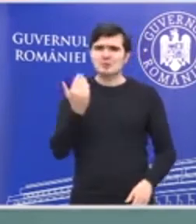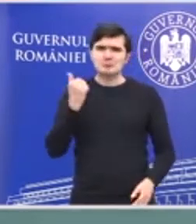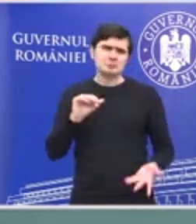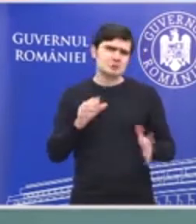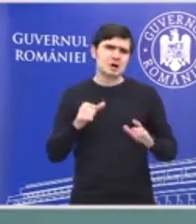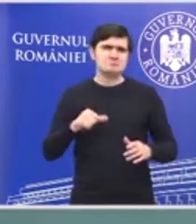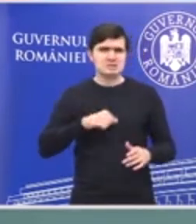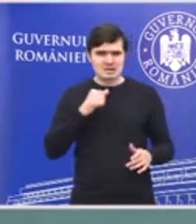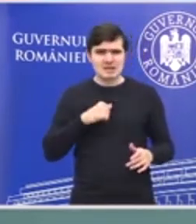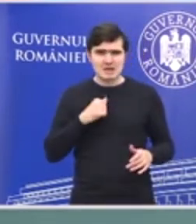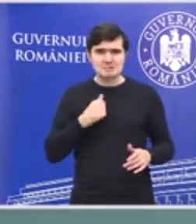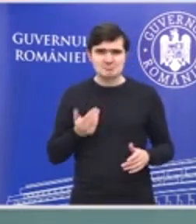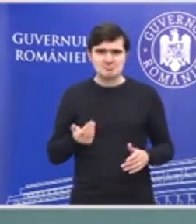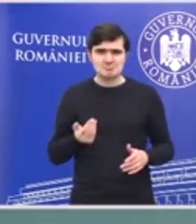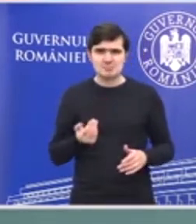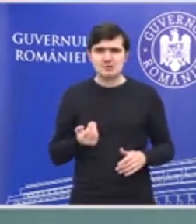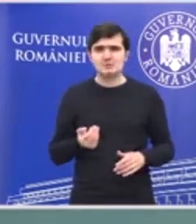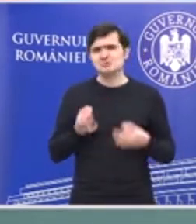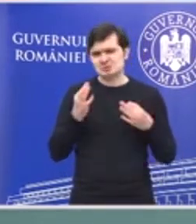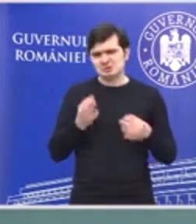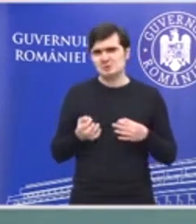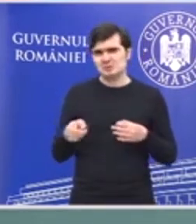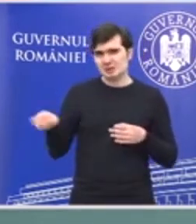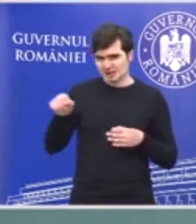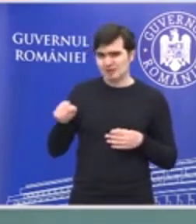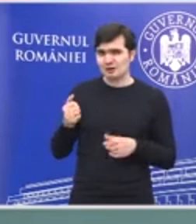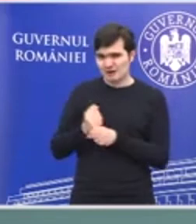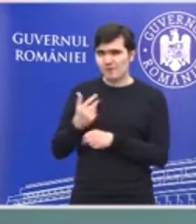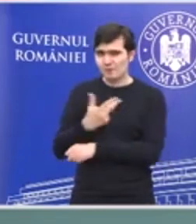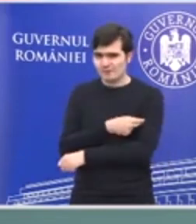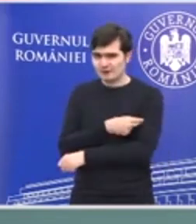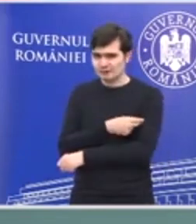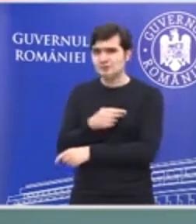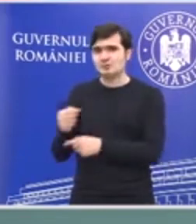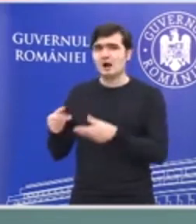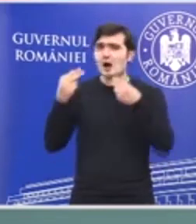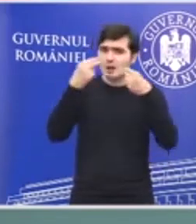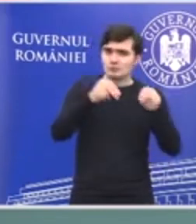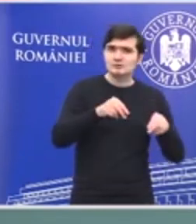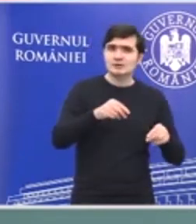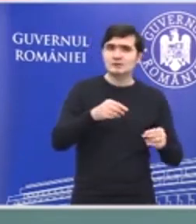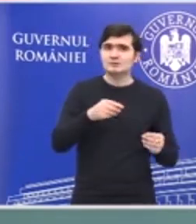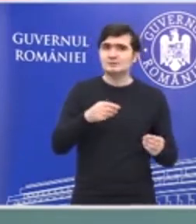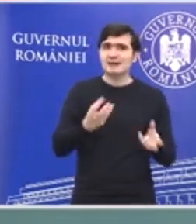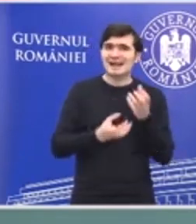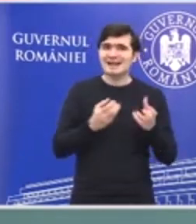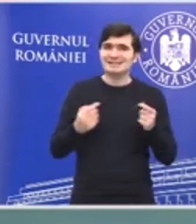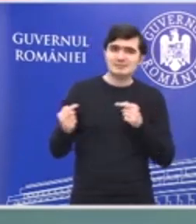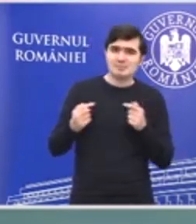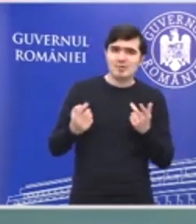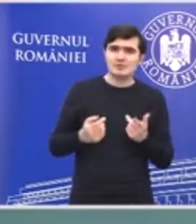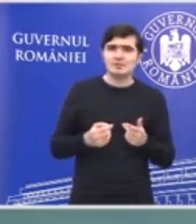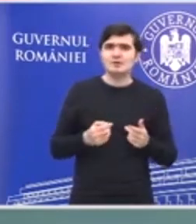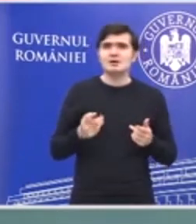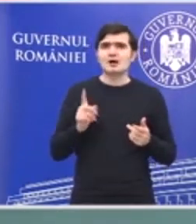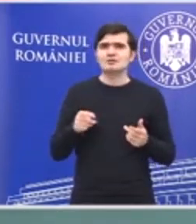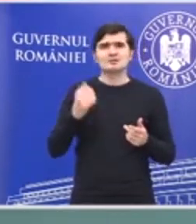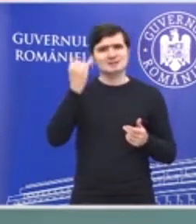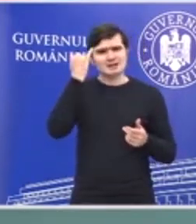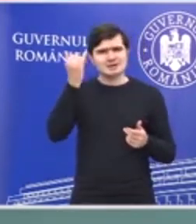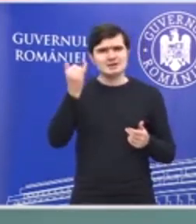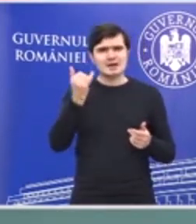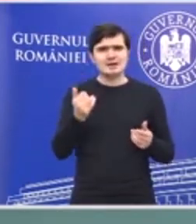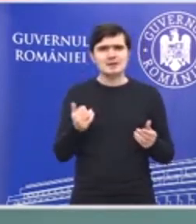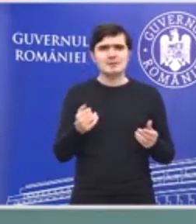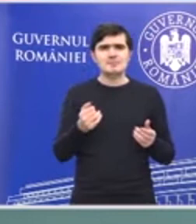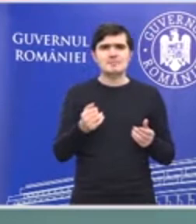tinere. Sigur că din cele vaccinate au fost raportate aceste evenimente. Deci această asociere între persoane tinere și